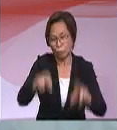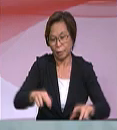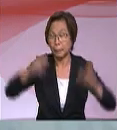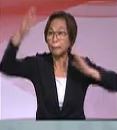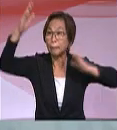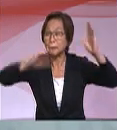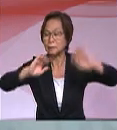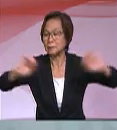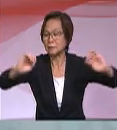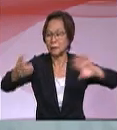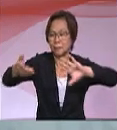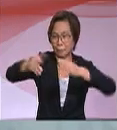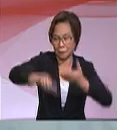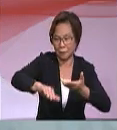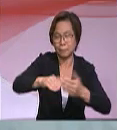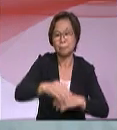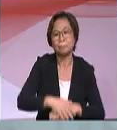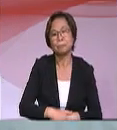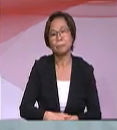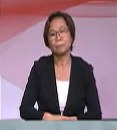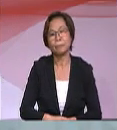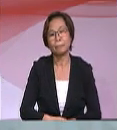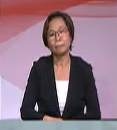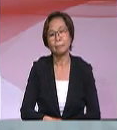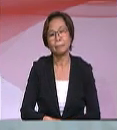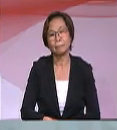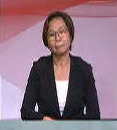negara dan tiada kes kematian.